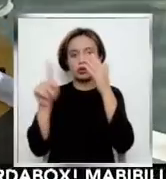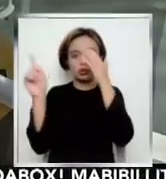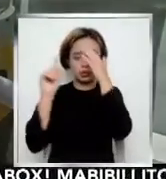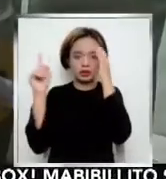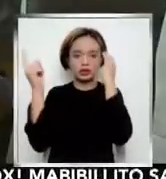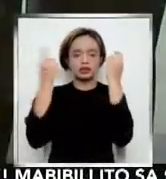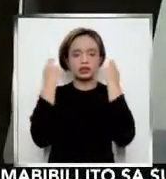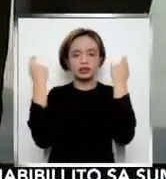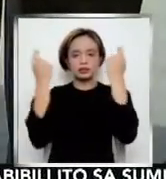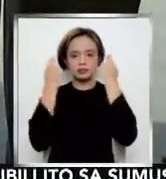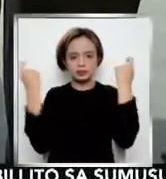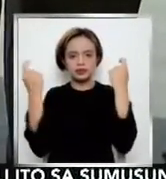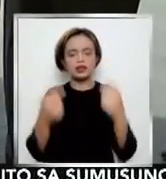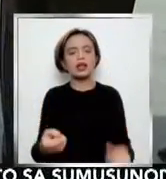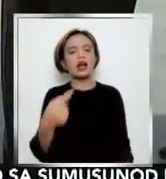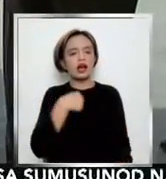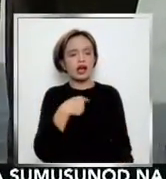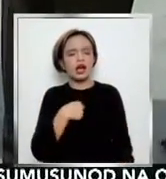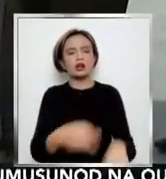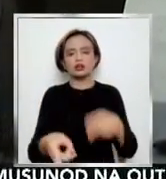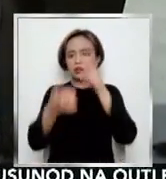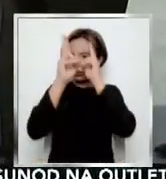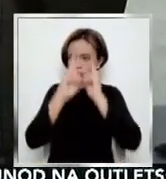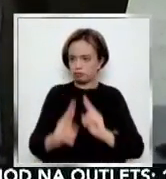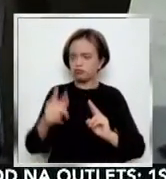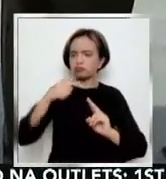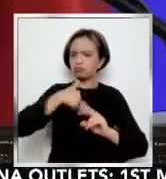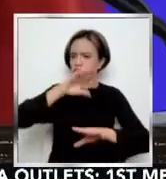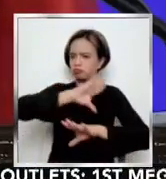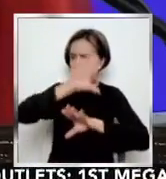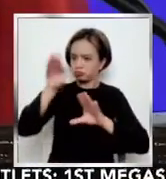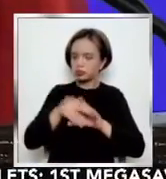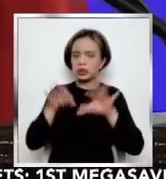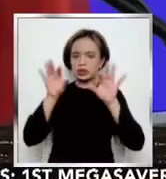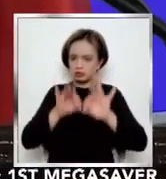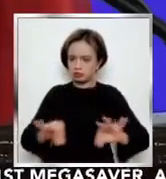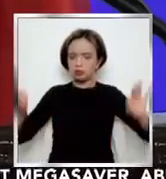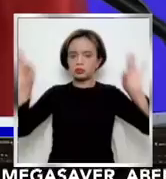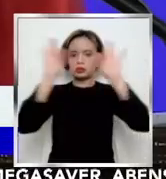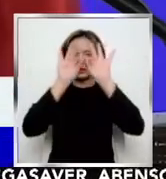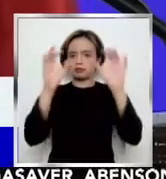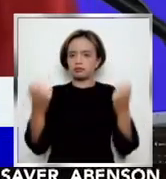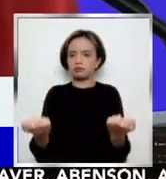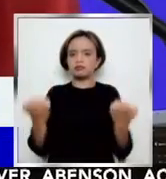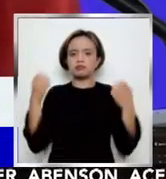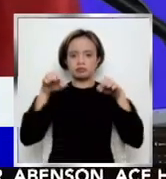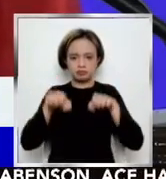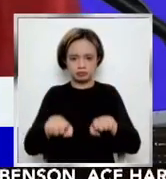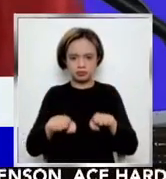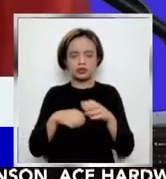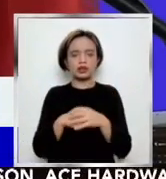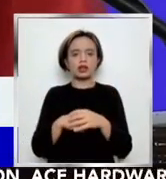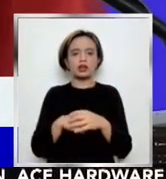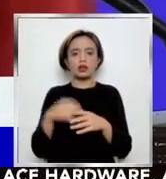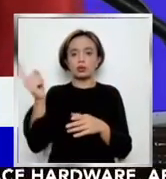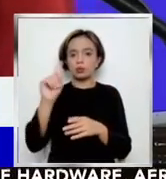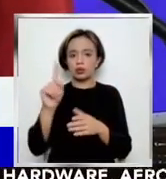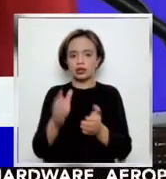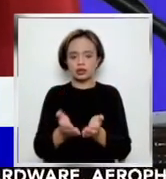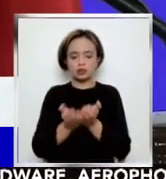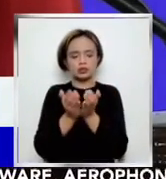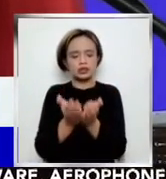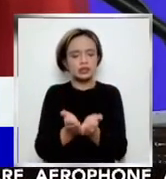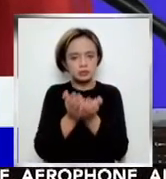honored to be part of this significant occasion of integrating ships into